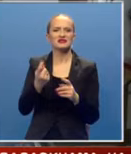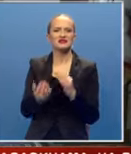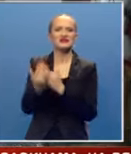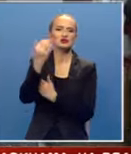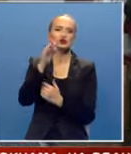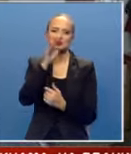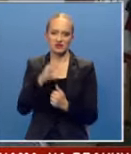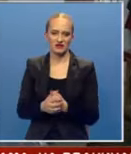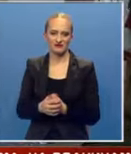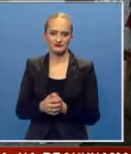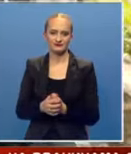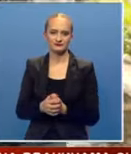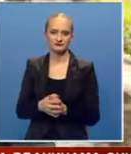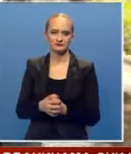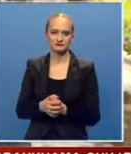istočnog Sarajeva.